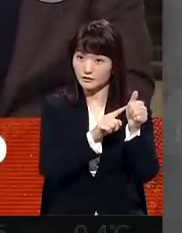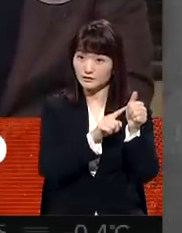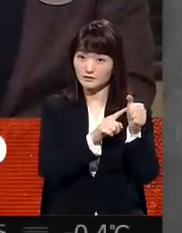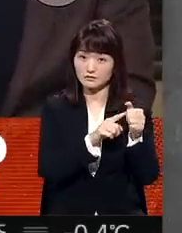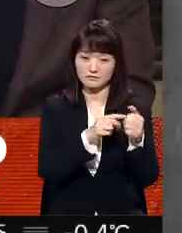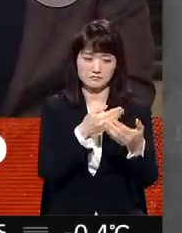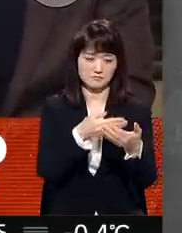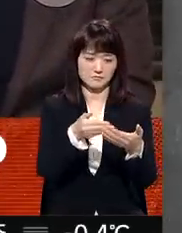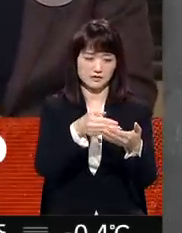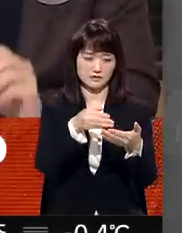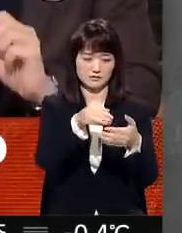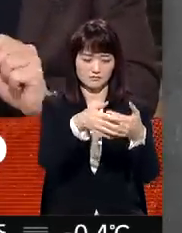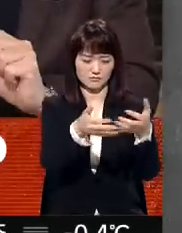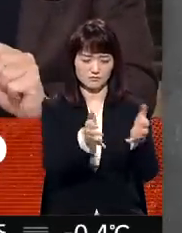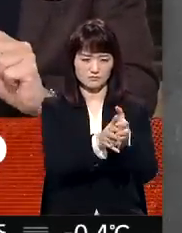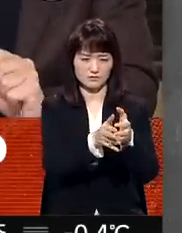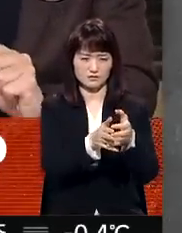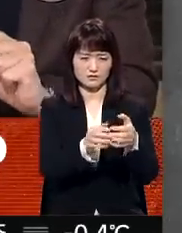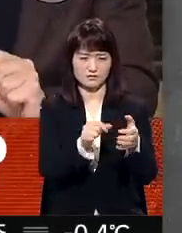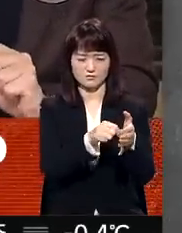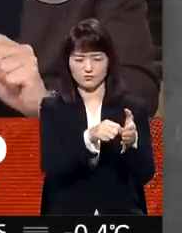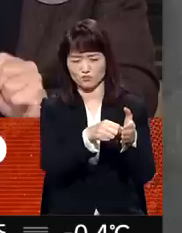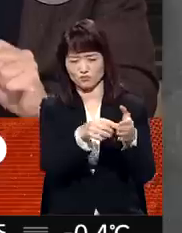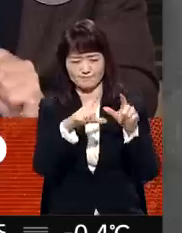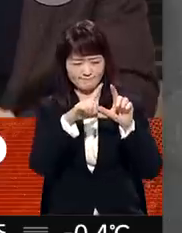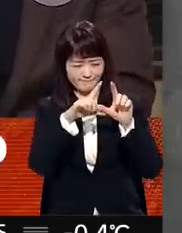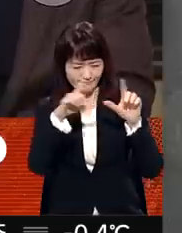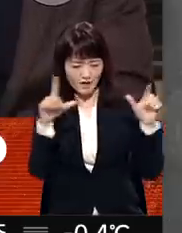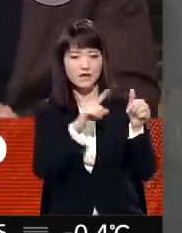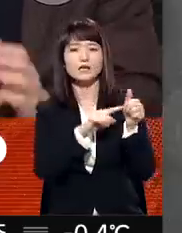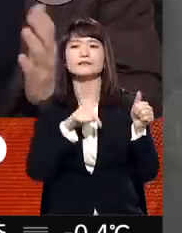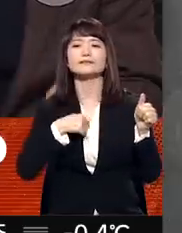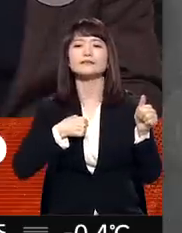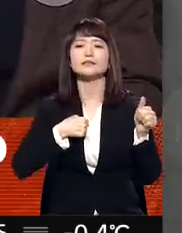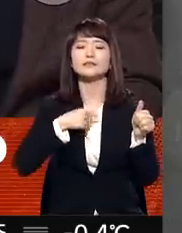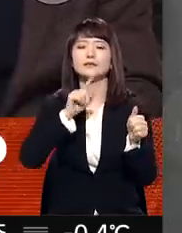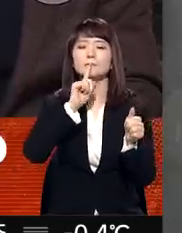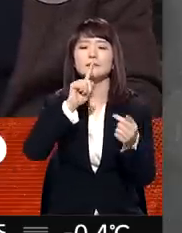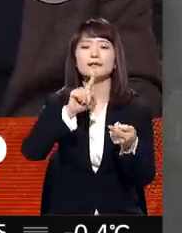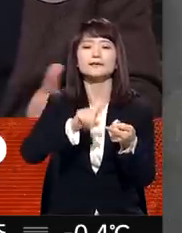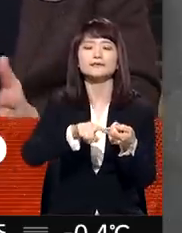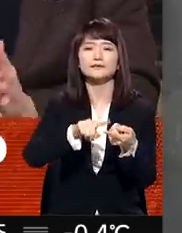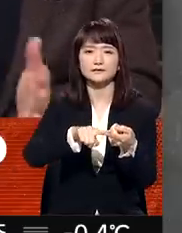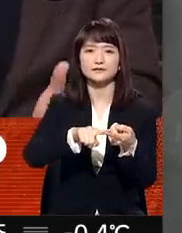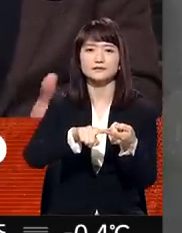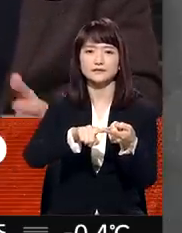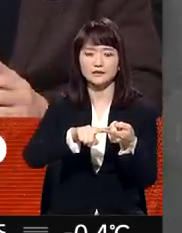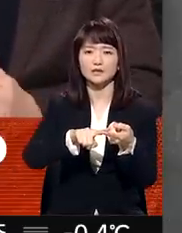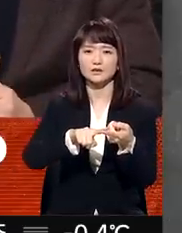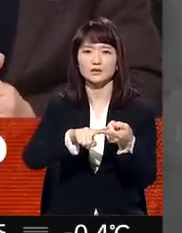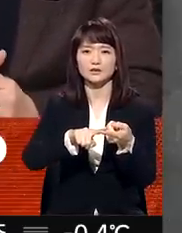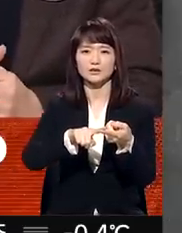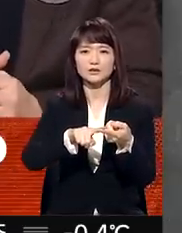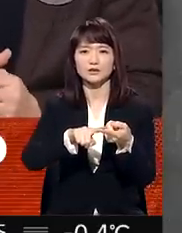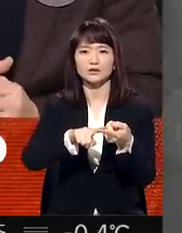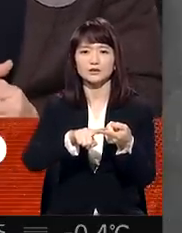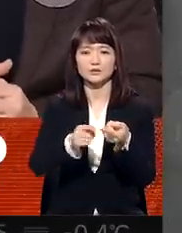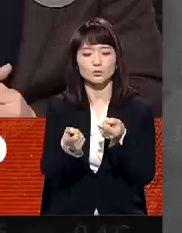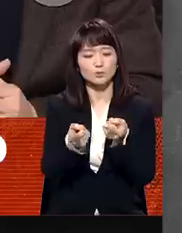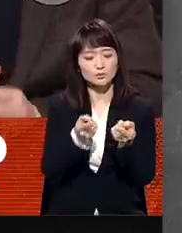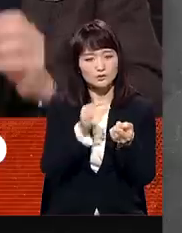코인이 그런 어떤 미술계는 거장이었기 때문에 자기가 이야기하는 대로 일이 흘러갈 수 있는이 입장에서 피의 여성은 정말